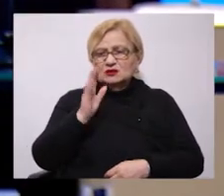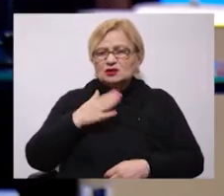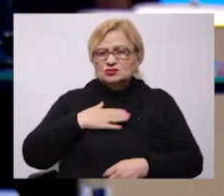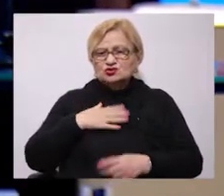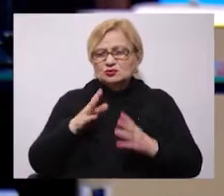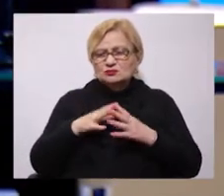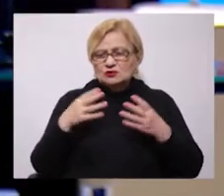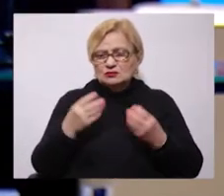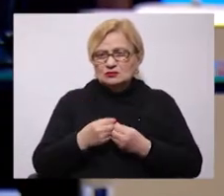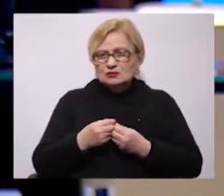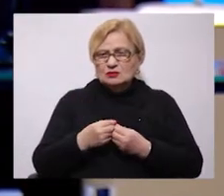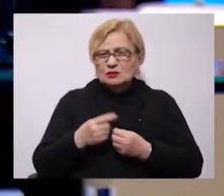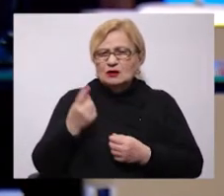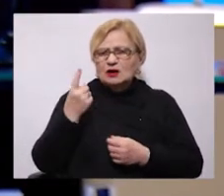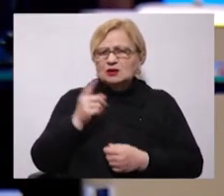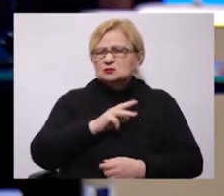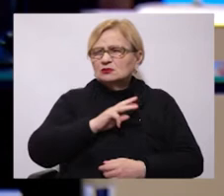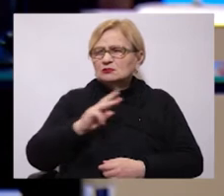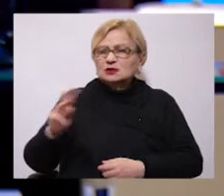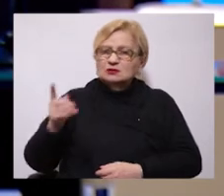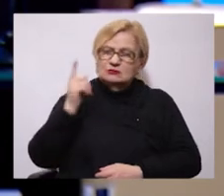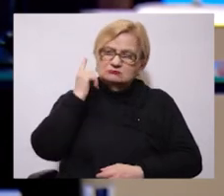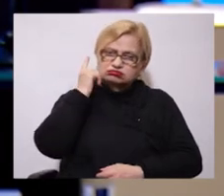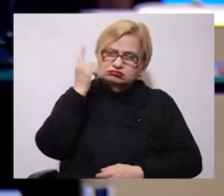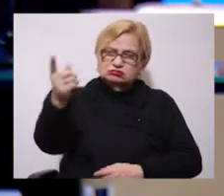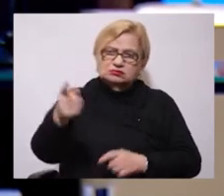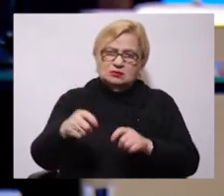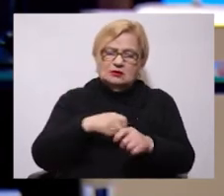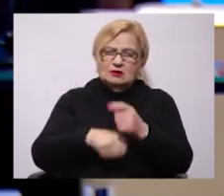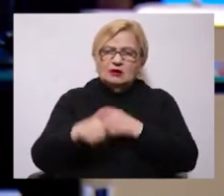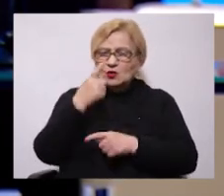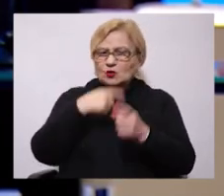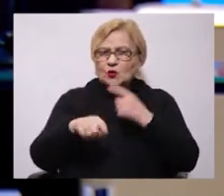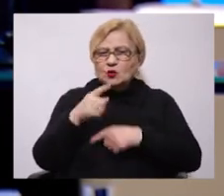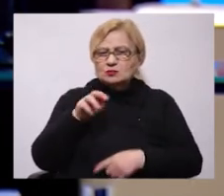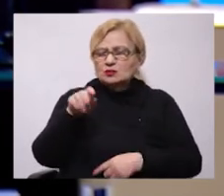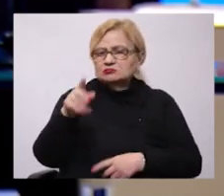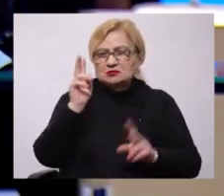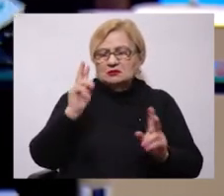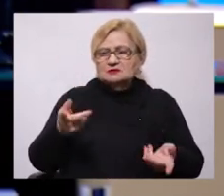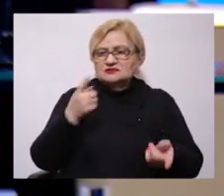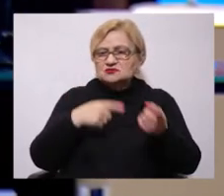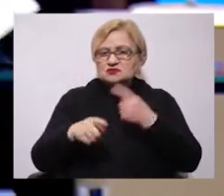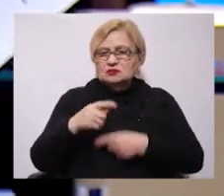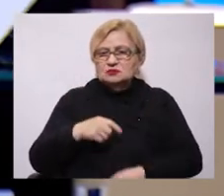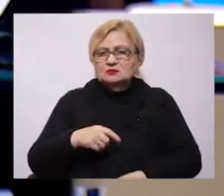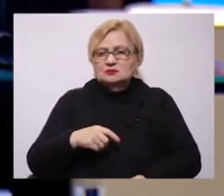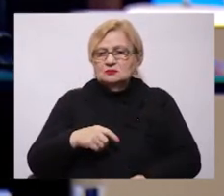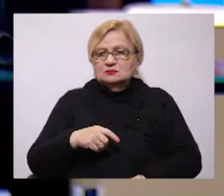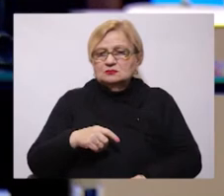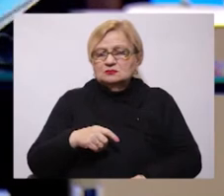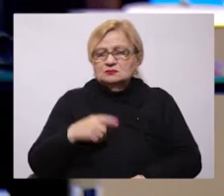ოჯახი მილიონი კილომეტრის იქითაა და როგორ დაუბრუნდე, არ ვიცი. და